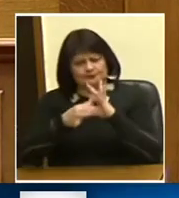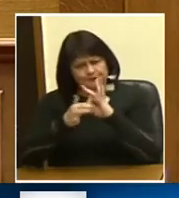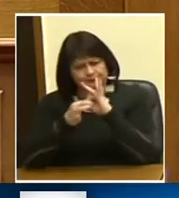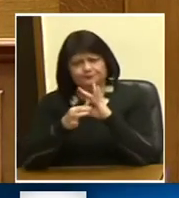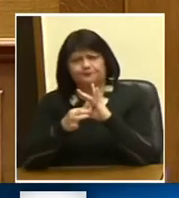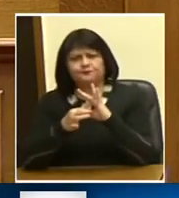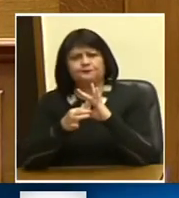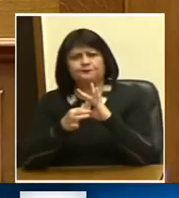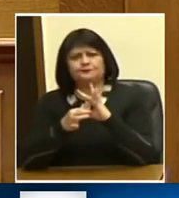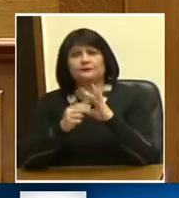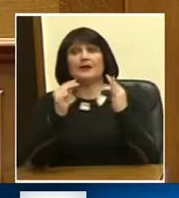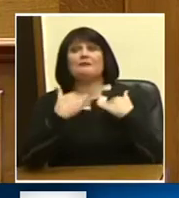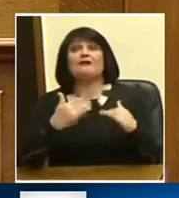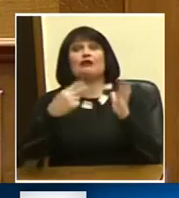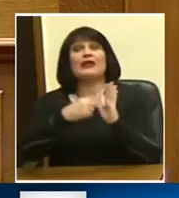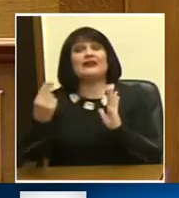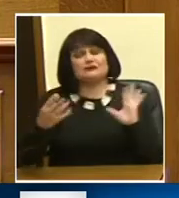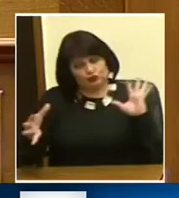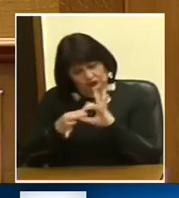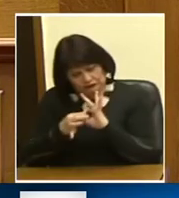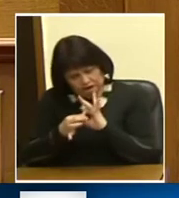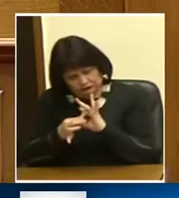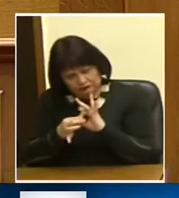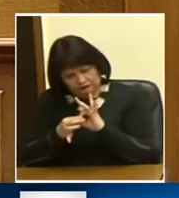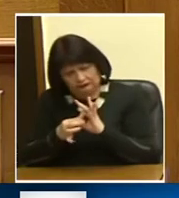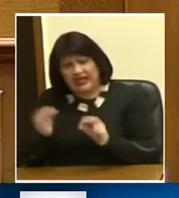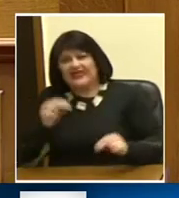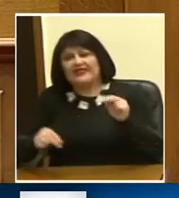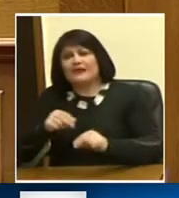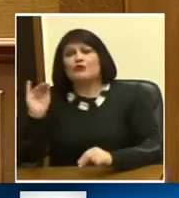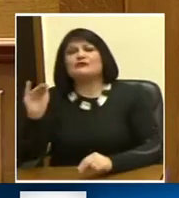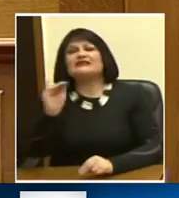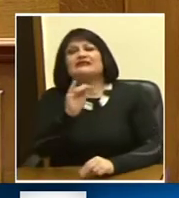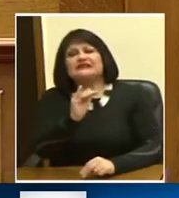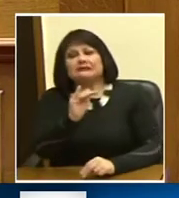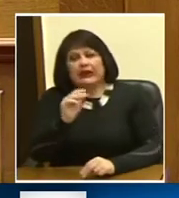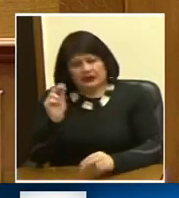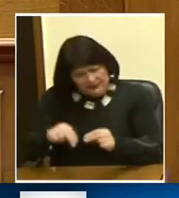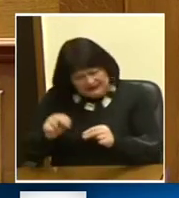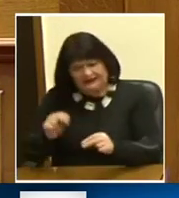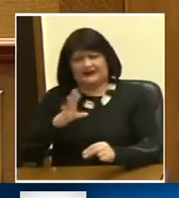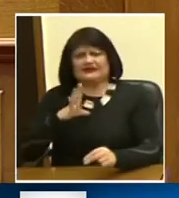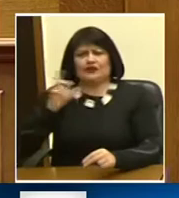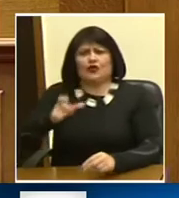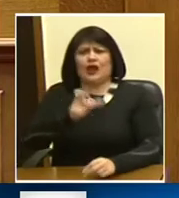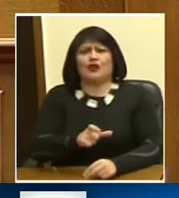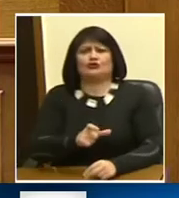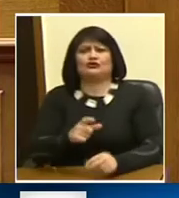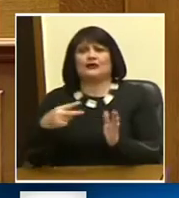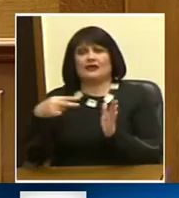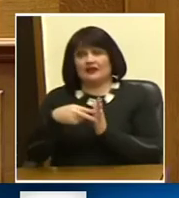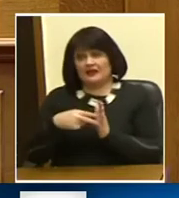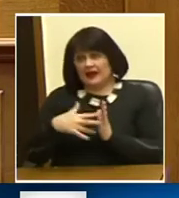τους κοινοβουλευτικούς θεσμούς, δηλαδή τα δημοψηφίσματα. Θα είχα να πω για το δημοψήφισμα του 2015 και εγώ